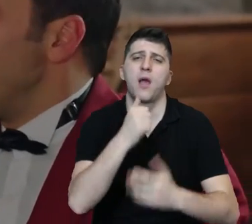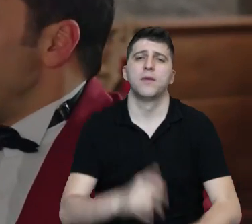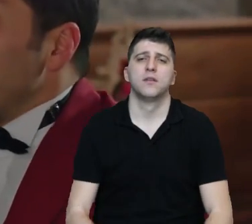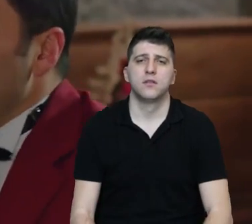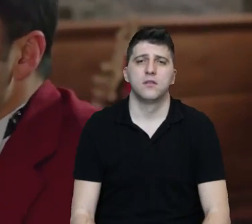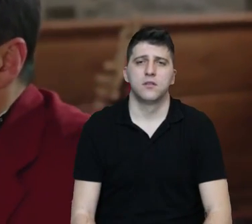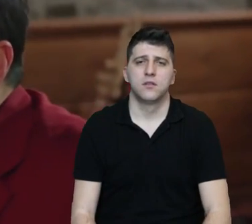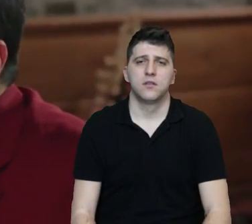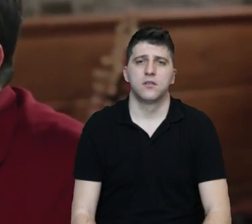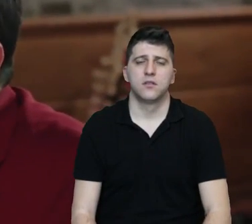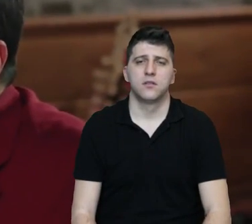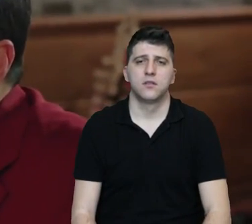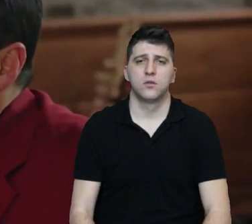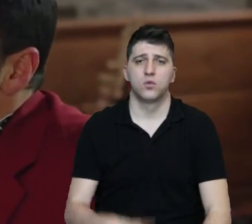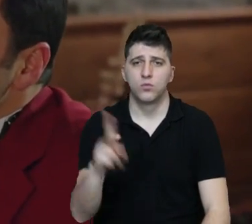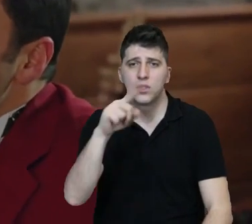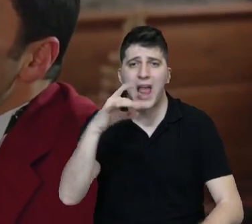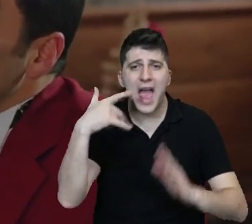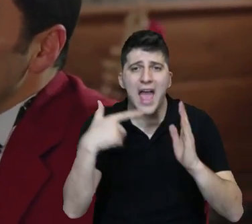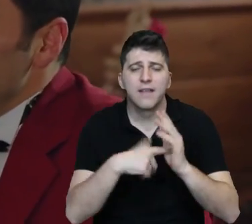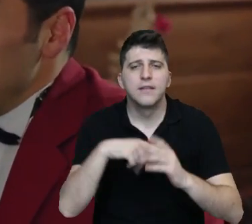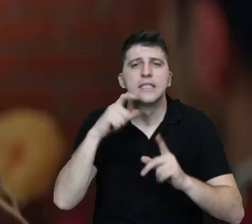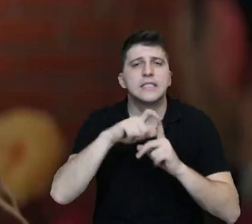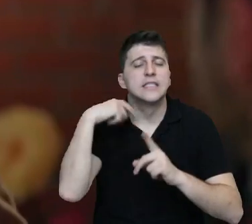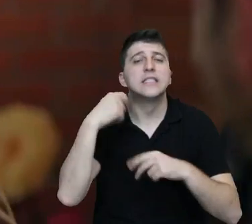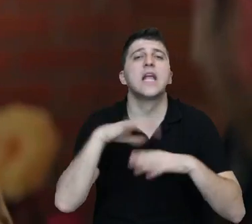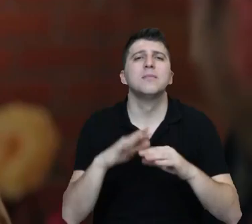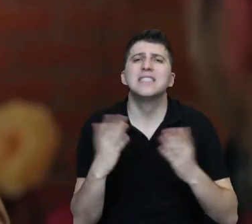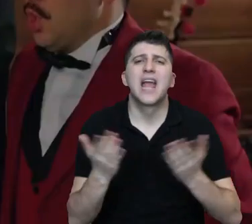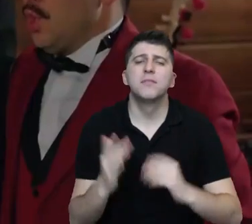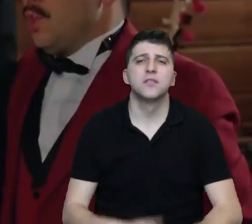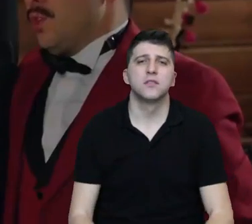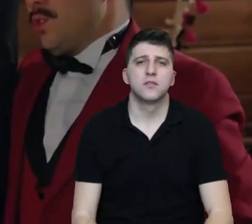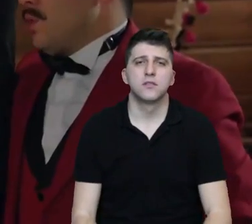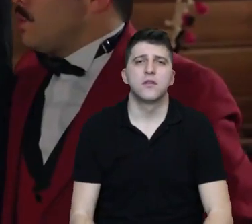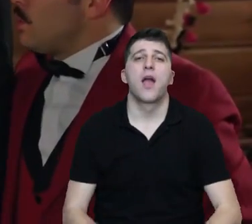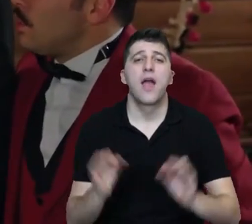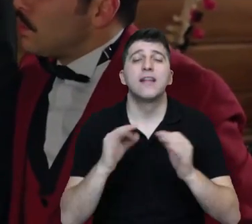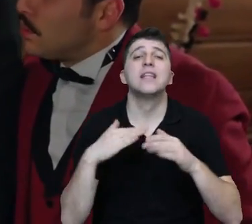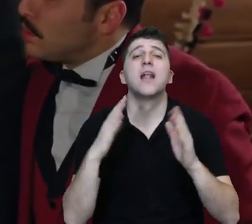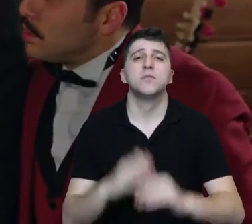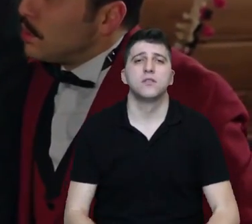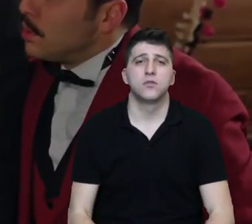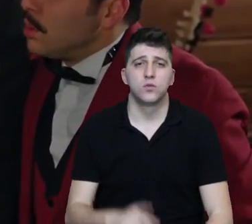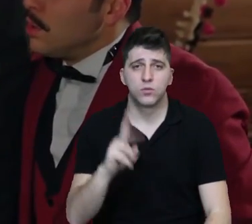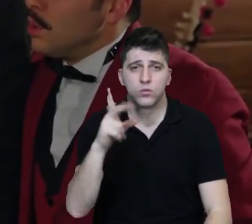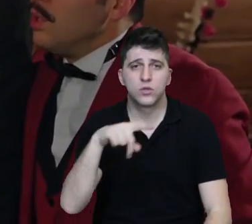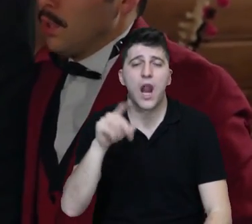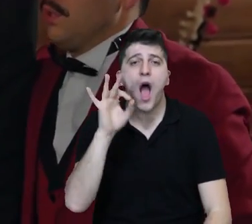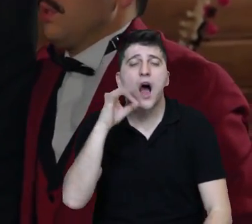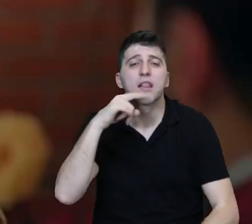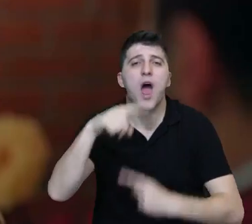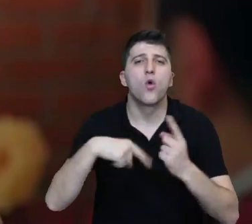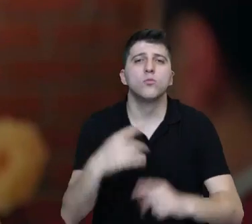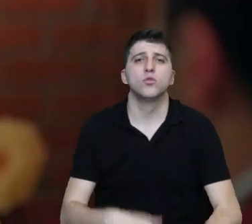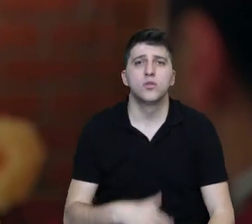söyleyeyim. Bunların amacı dizi yapmak değilmiş. Neymiş? Evet evet, değilmiş. Bunlar defineciymiş,